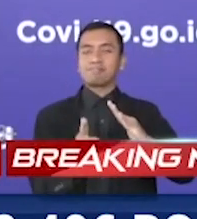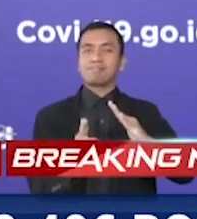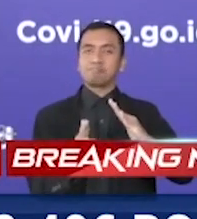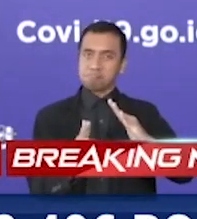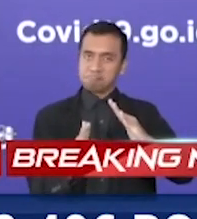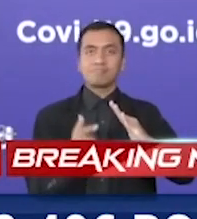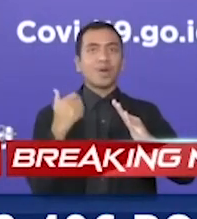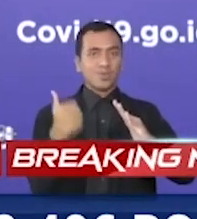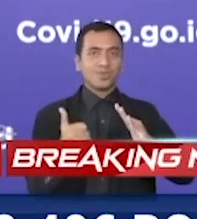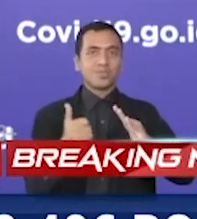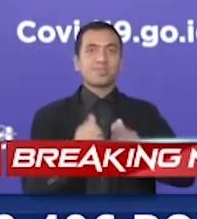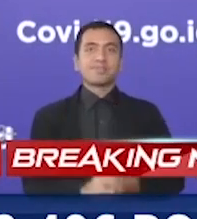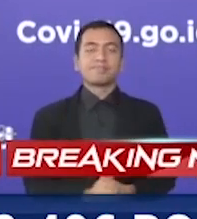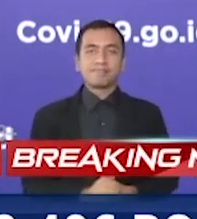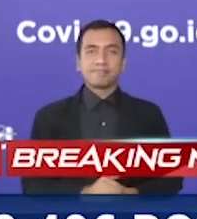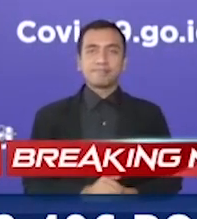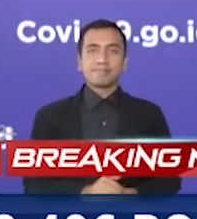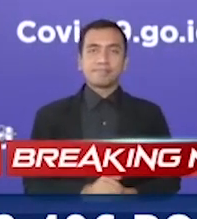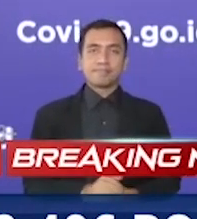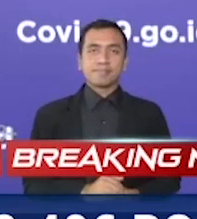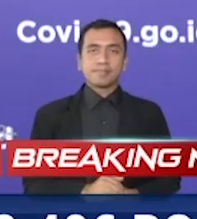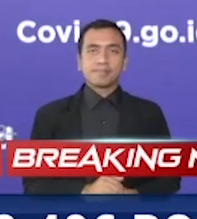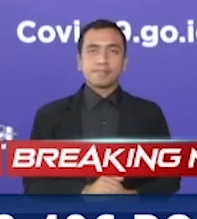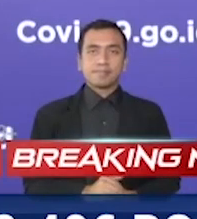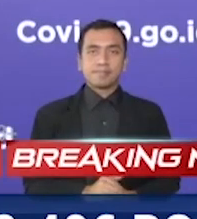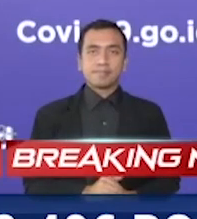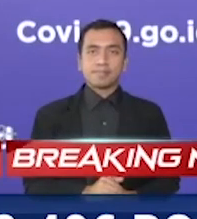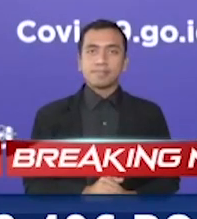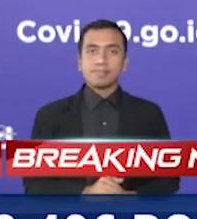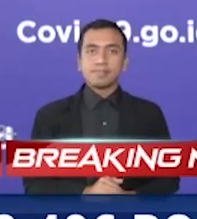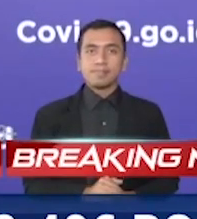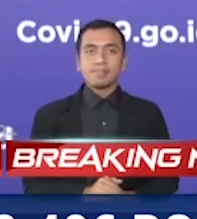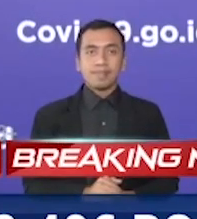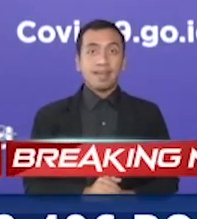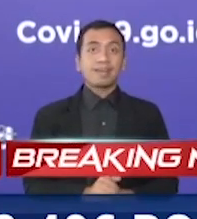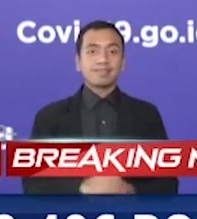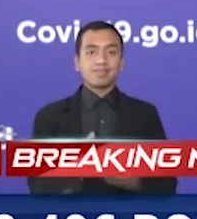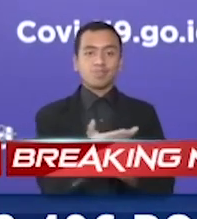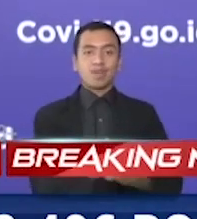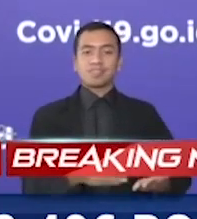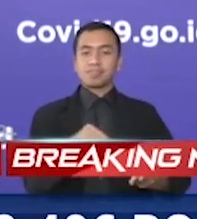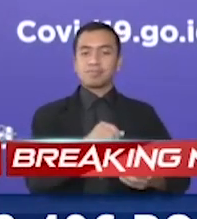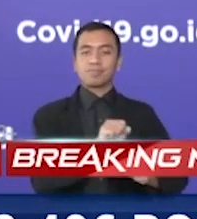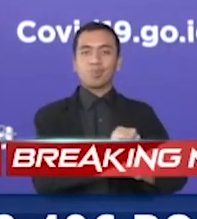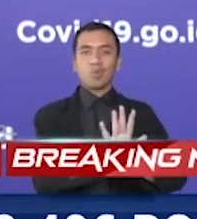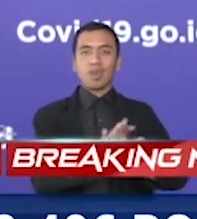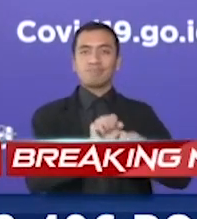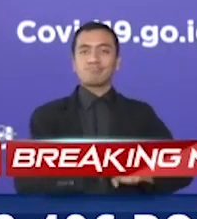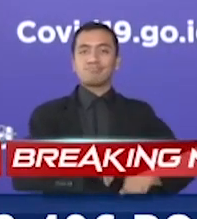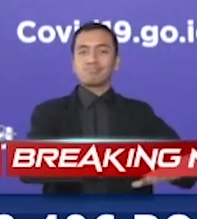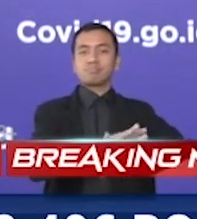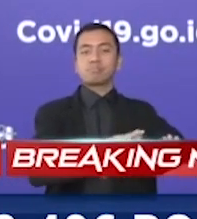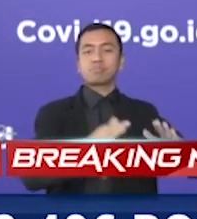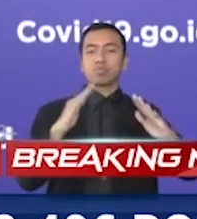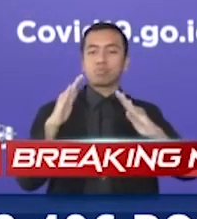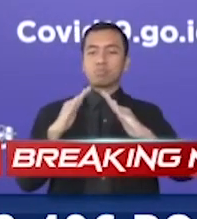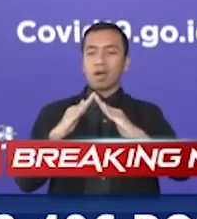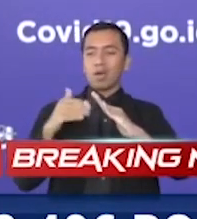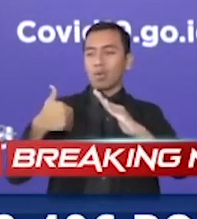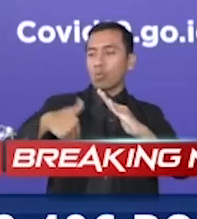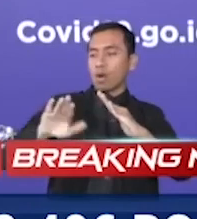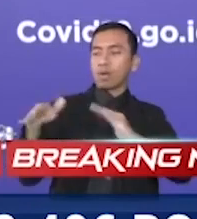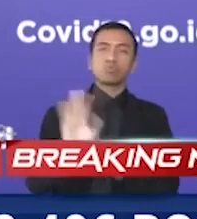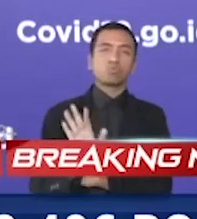dalam situasi seperti sekarang ini sebaiknya tidak keluar rumah tidak mengambil risiko untuk